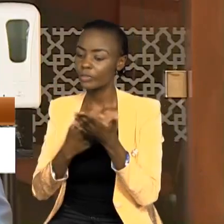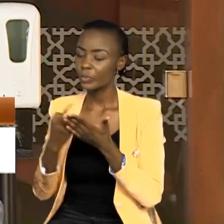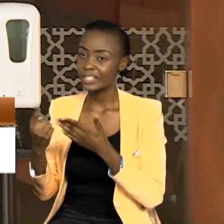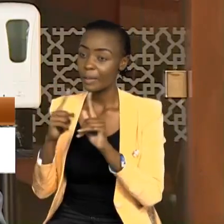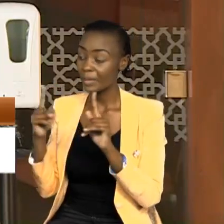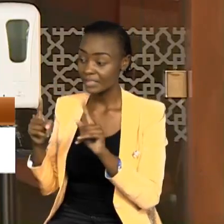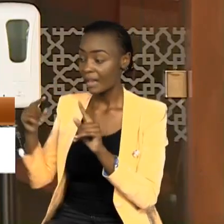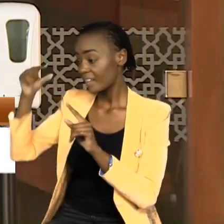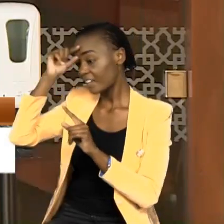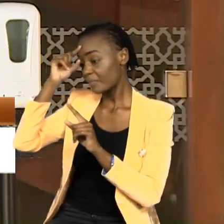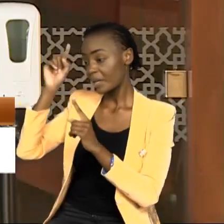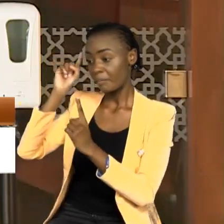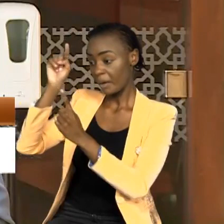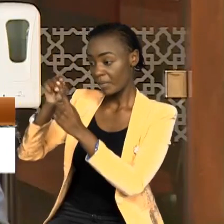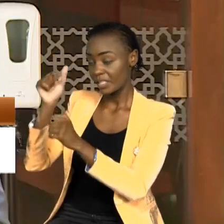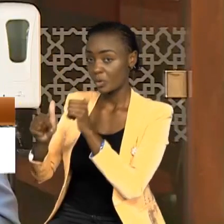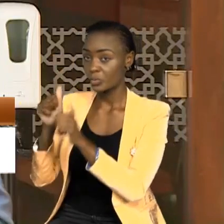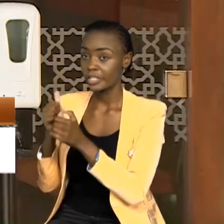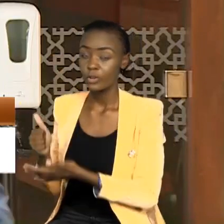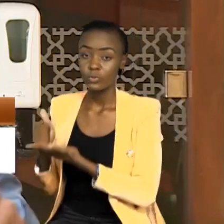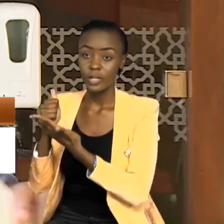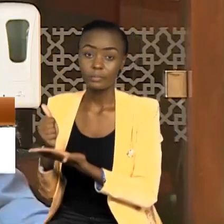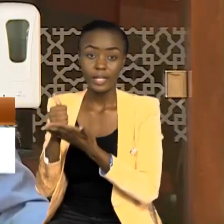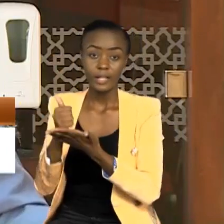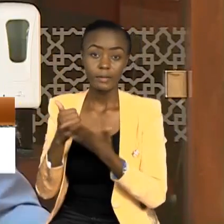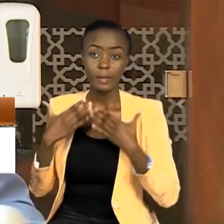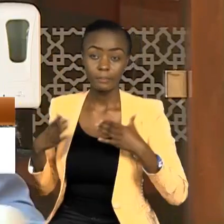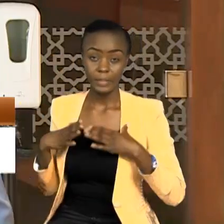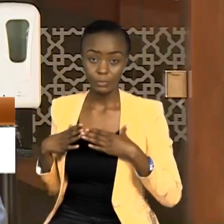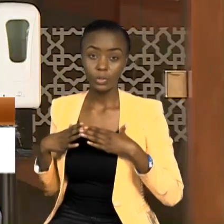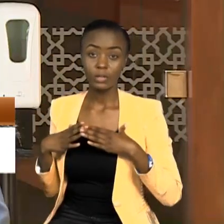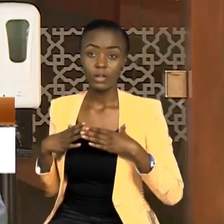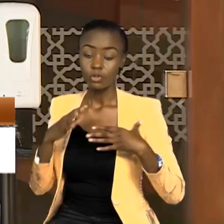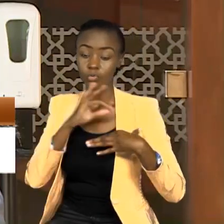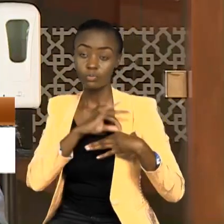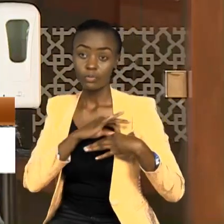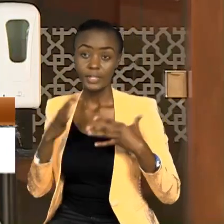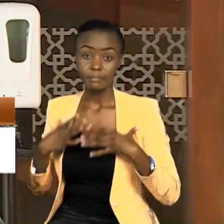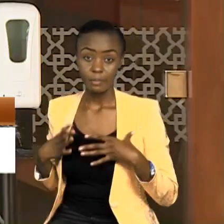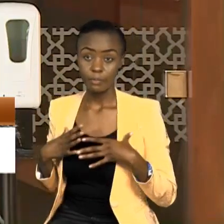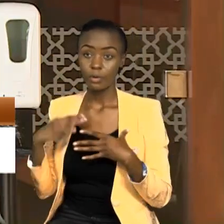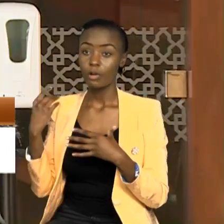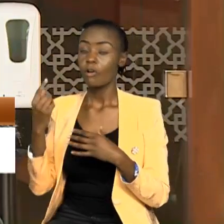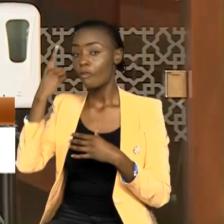makadirio ya serikali ambayo yalikuwa kisema kwamba fedha hizi zilifaa kuwanufaisha Wakenya kwa